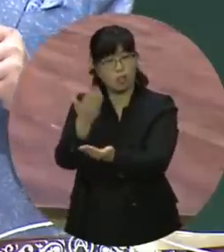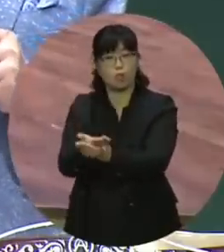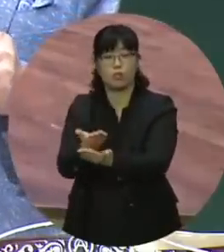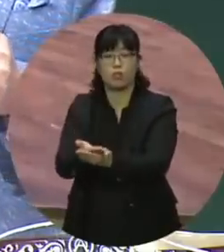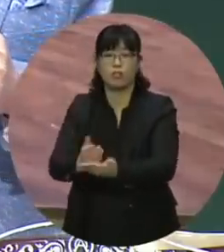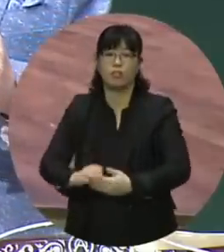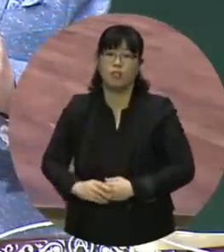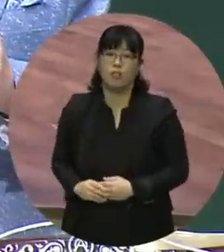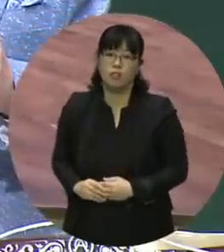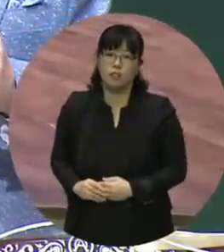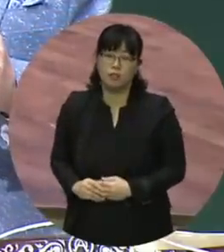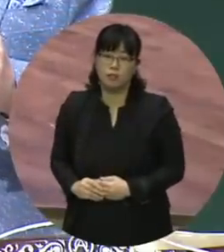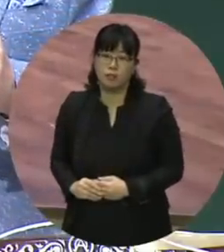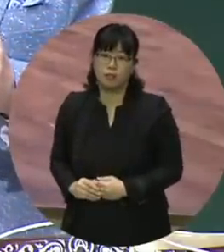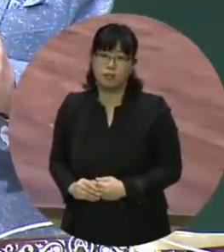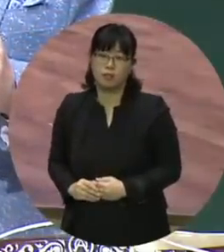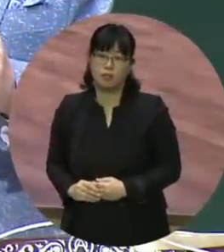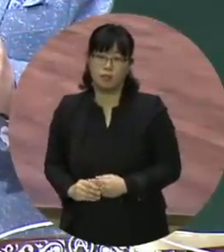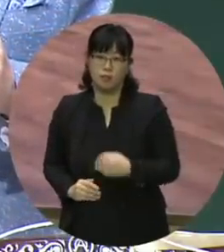어떻게